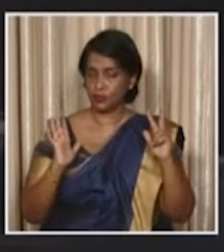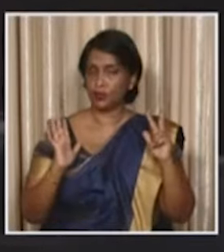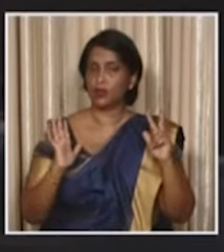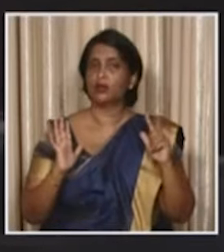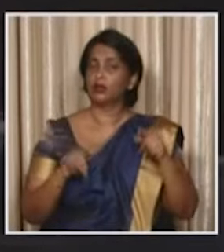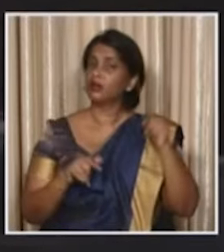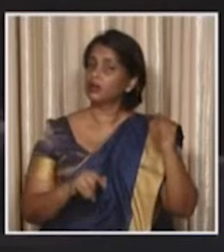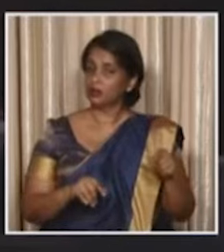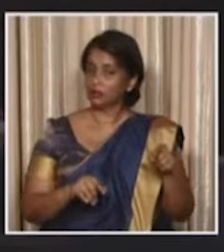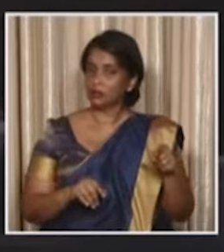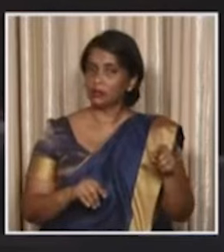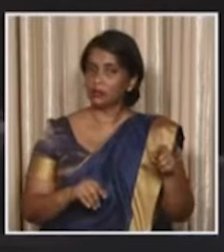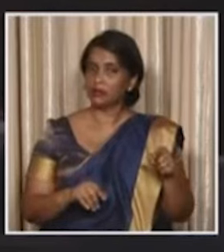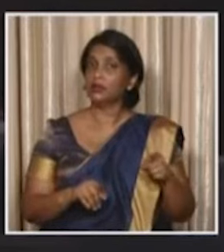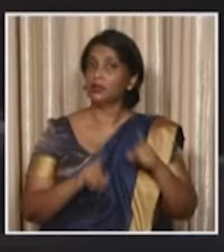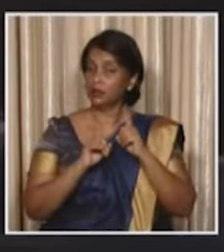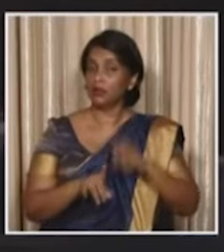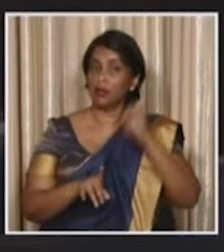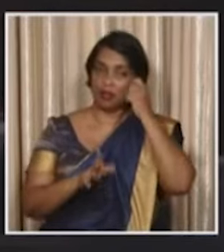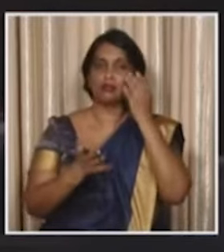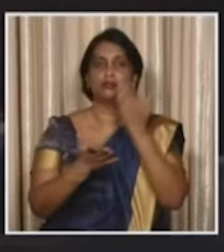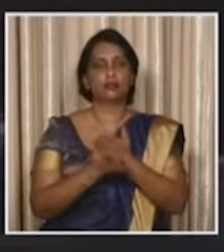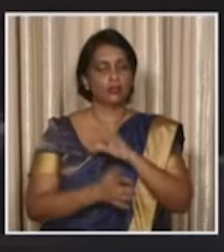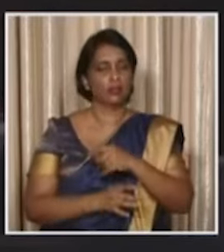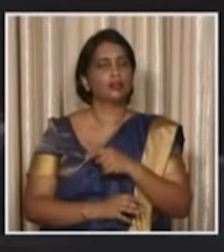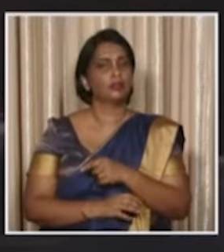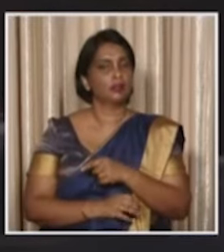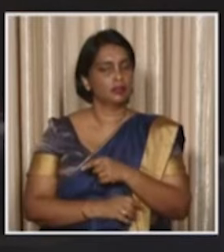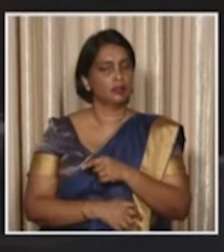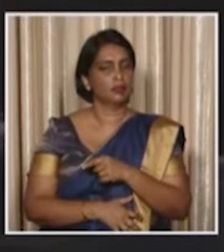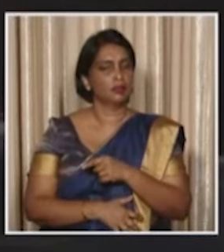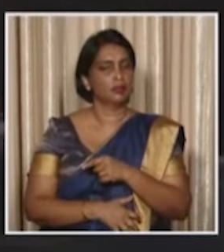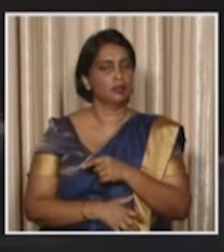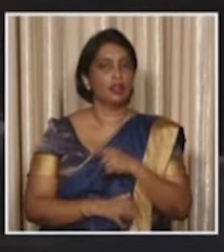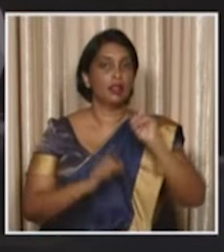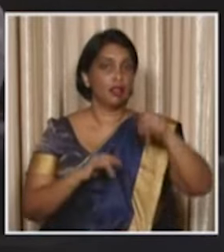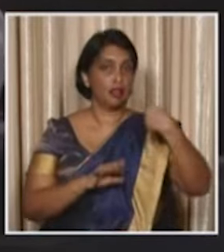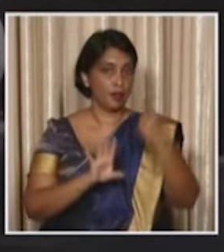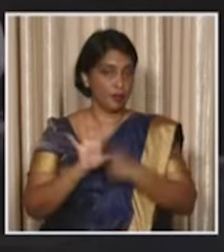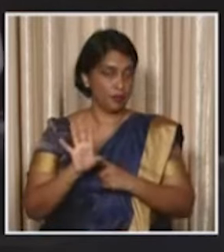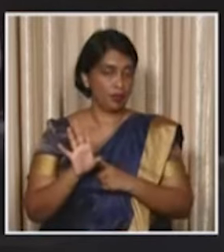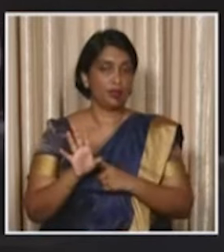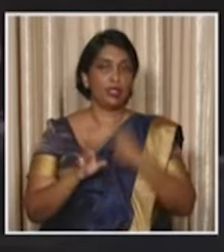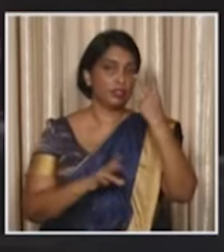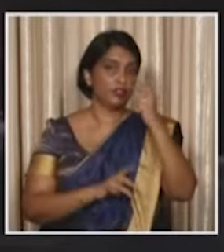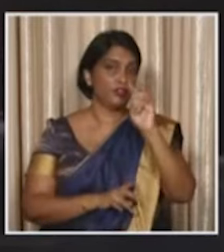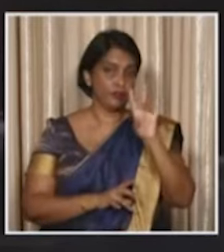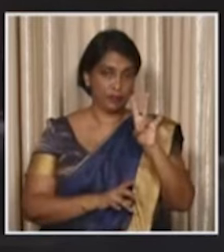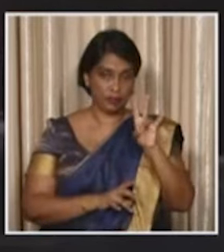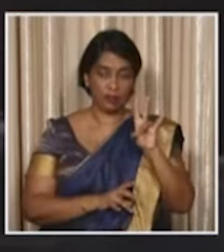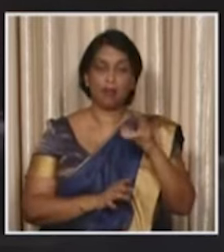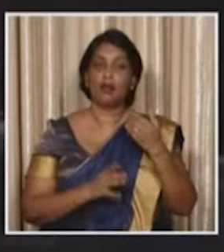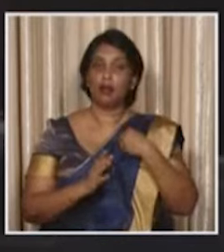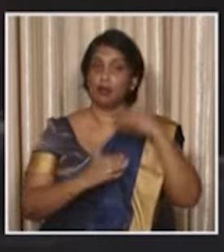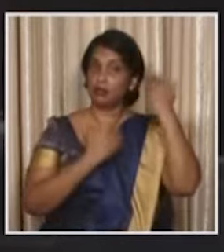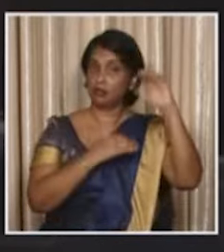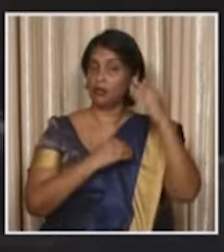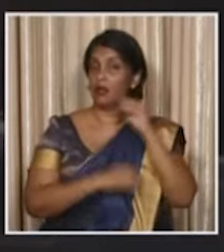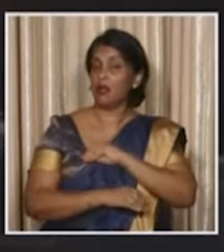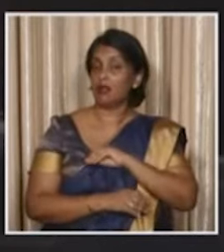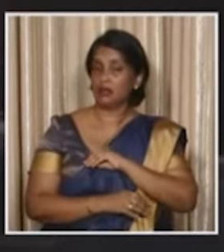ඉතින් මේකේ යෝජනාවක් තියෙනවා ලබන අවුරුද්දේ 2025 අපේ අපනයන